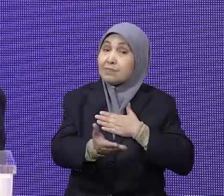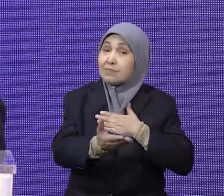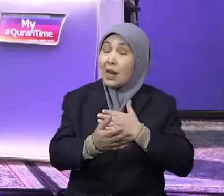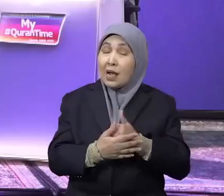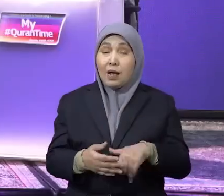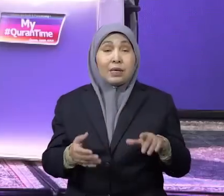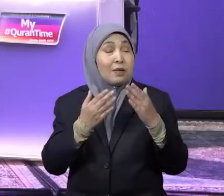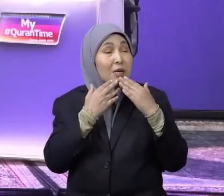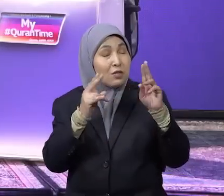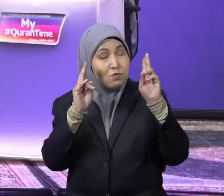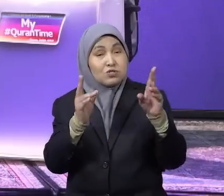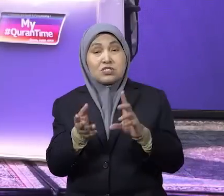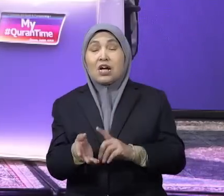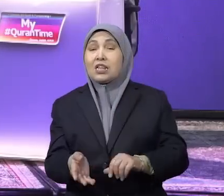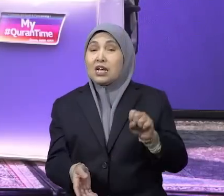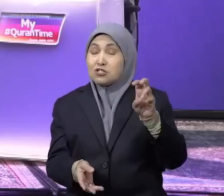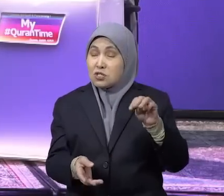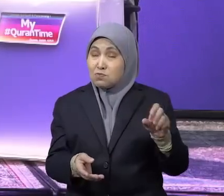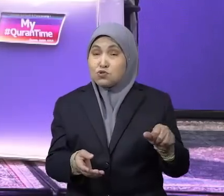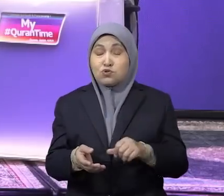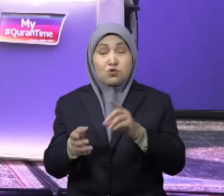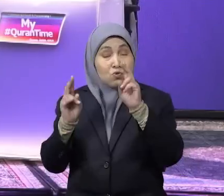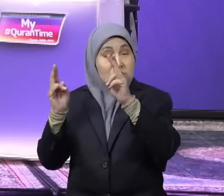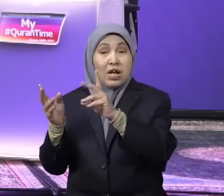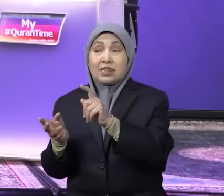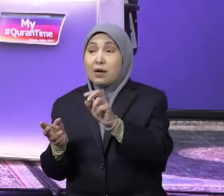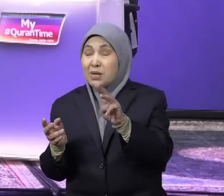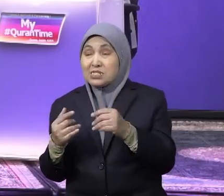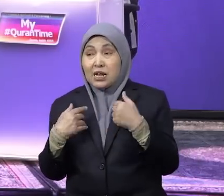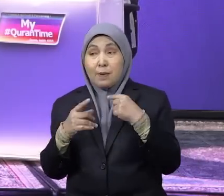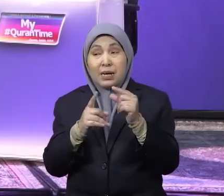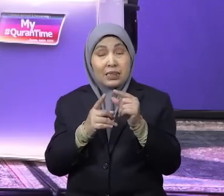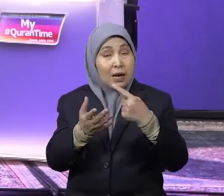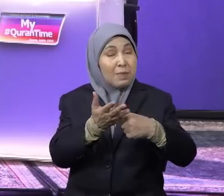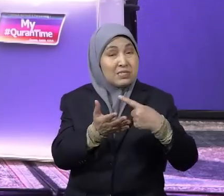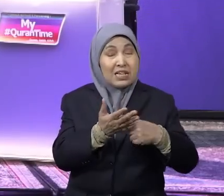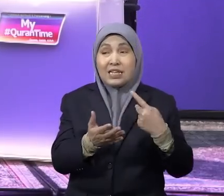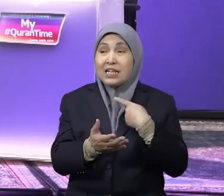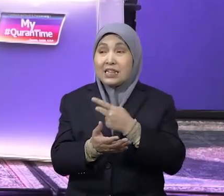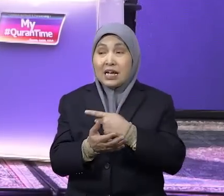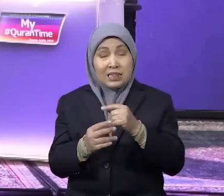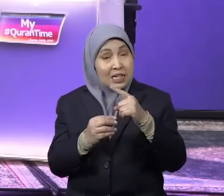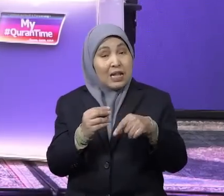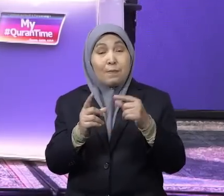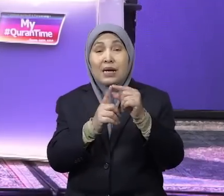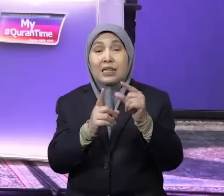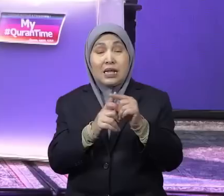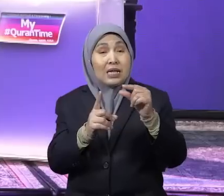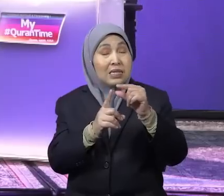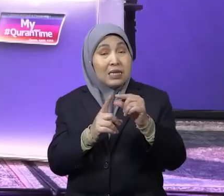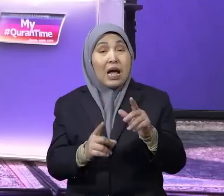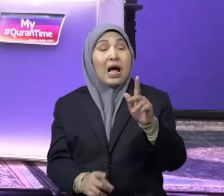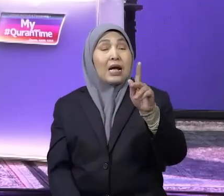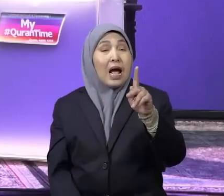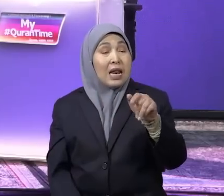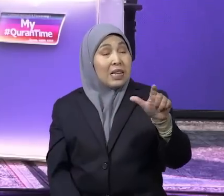Sanusi. Baik, terima kasih Ustaz Syamsul. Begitu juga Ustaz Tirmizi. Yang ini adalah perkataan, perbincangan kita berkaitan tentang perkataan